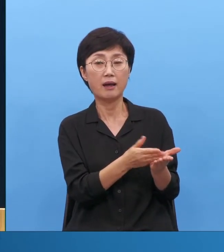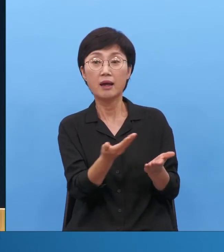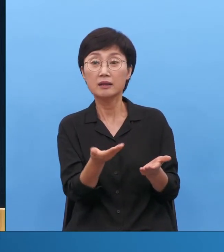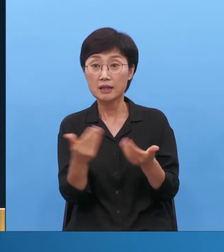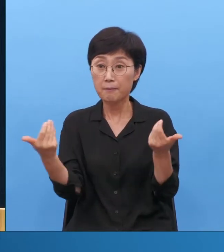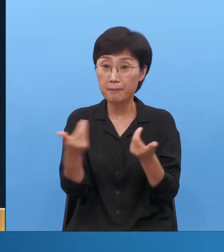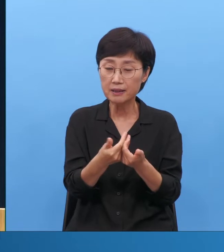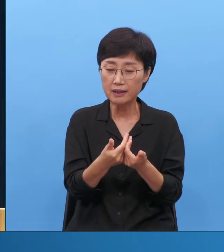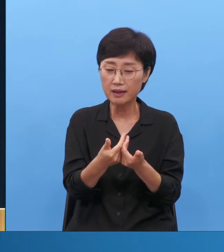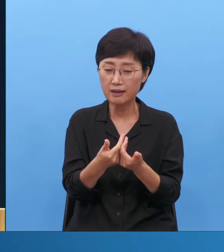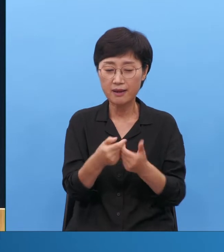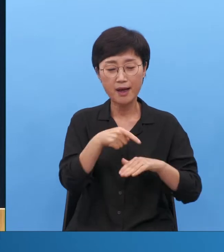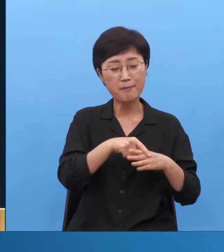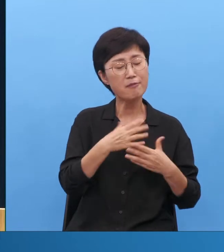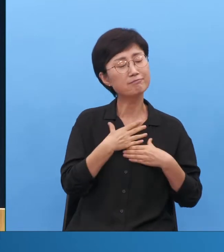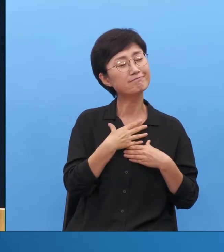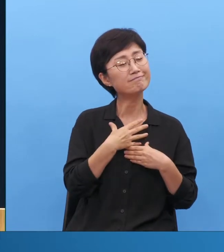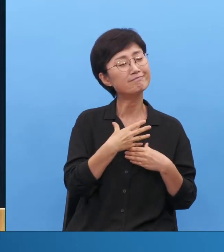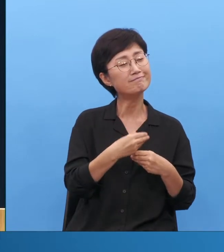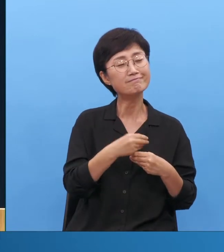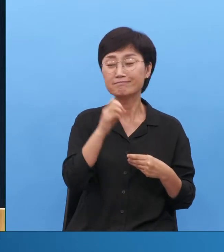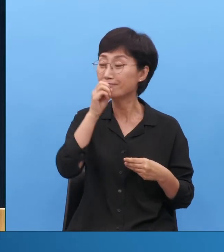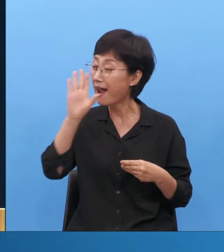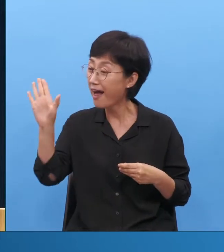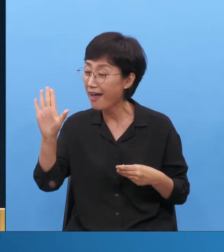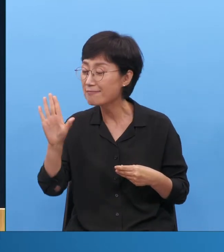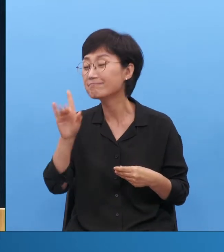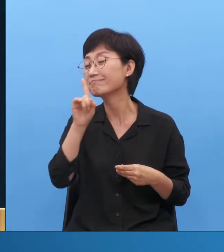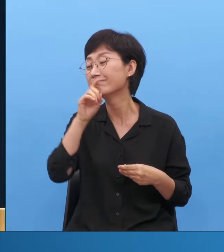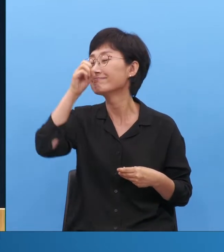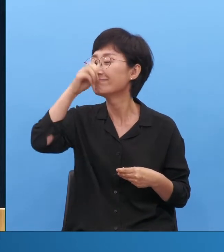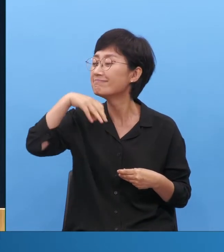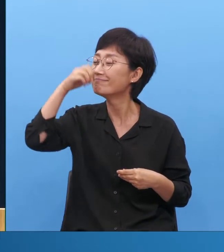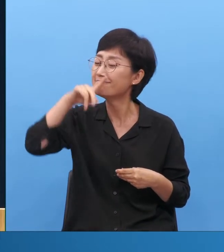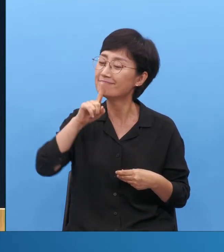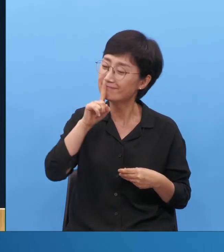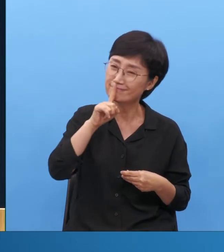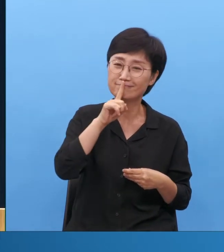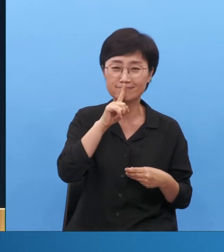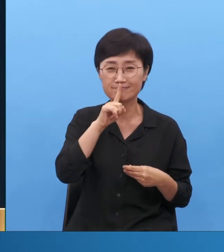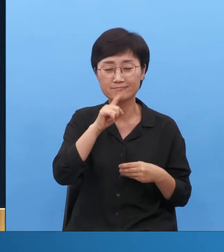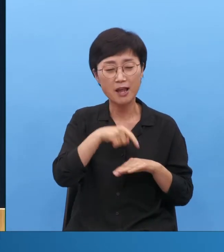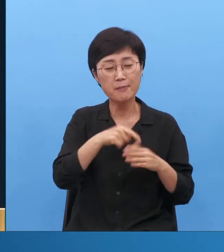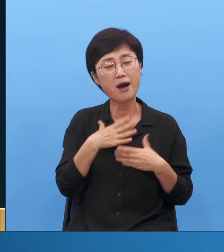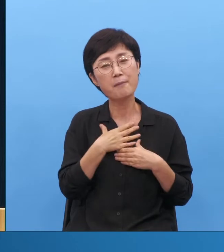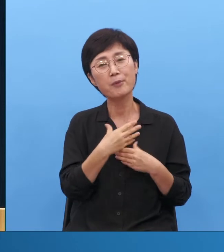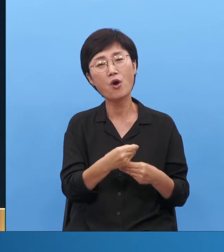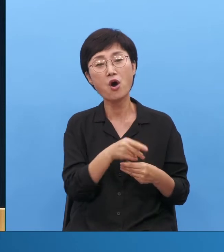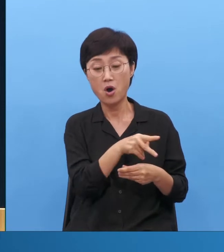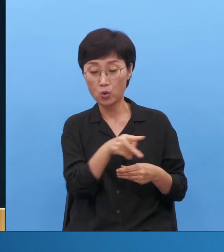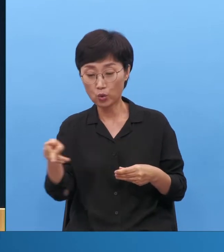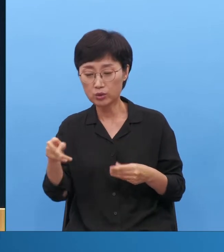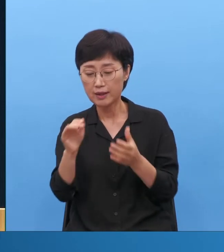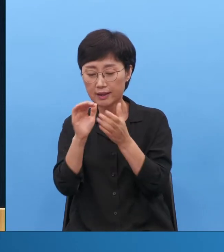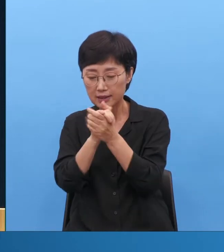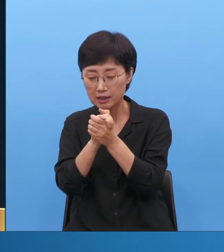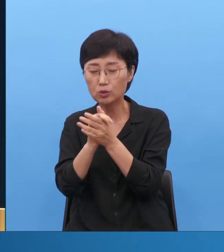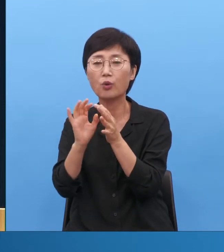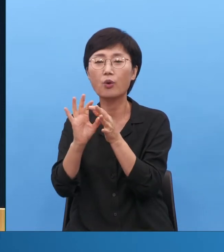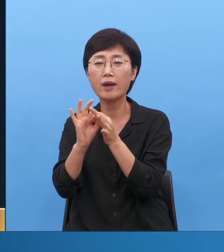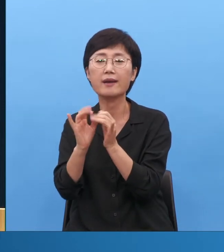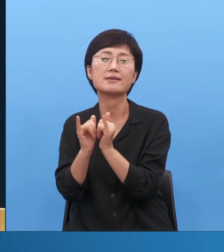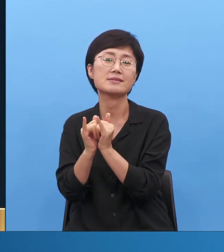입은 무거워. Then conversely, your heart is always light, but your mouth is very heavy. 그게 기도의 사람입니다. That is a person of